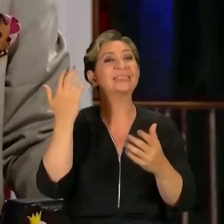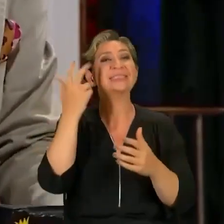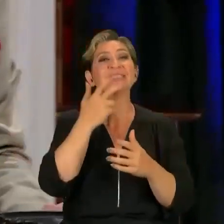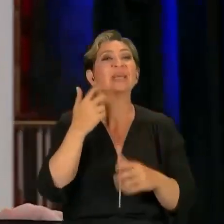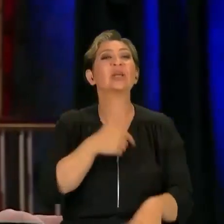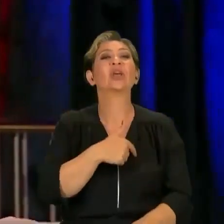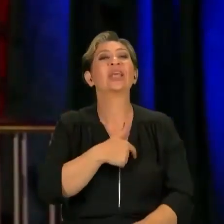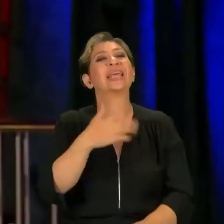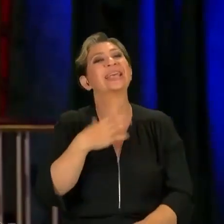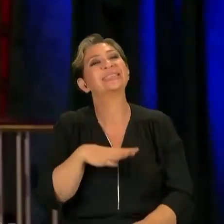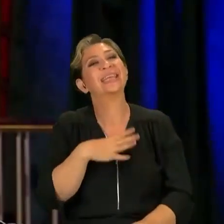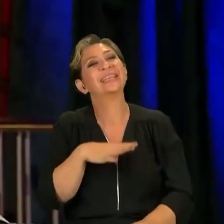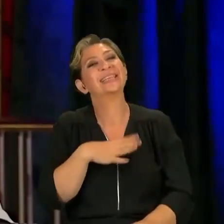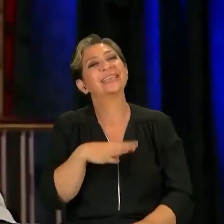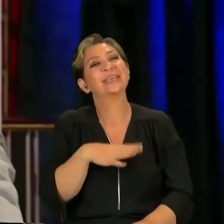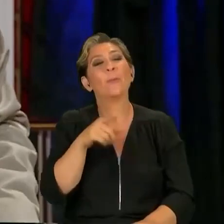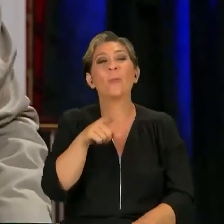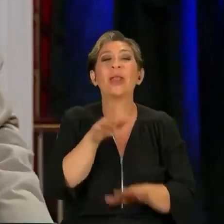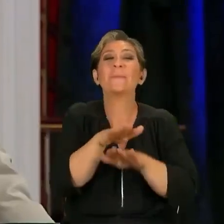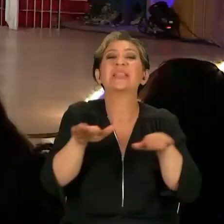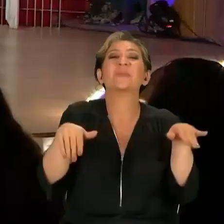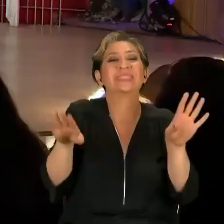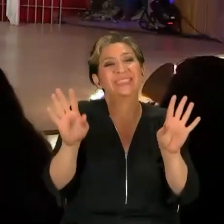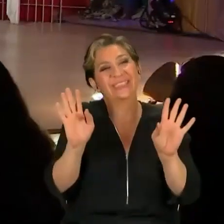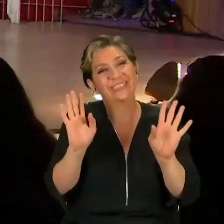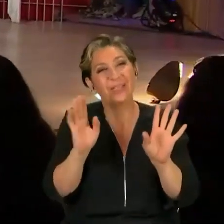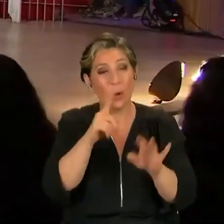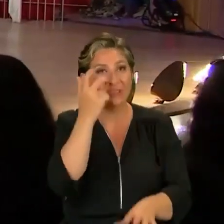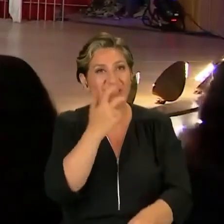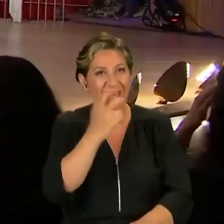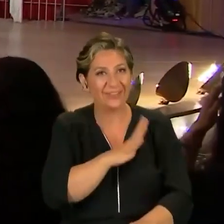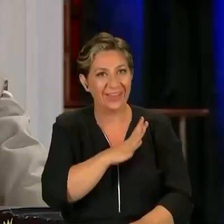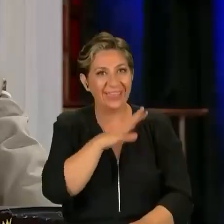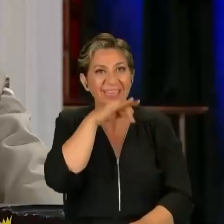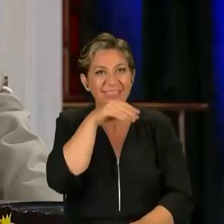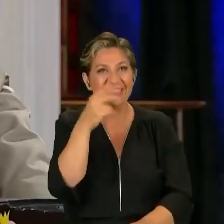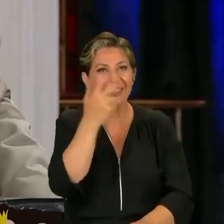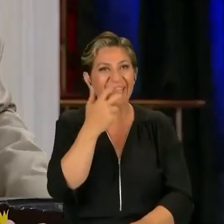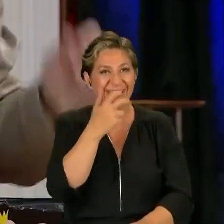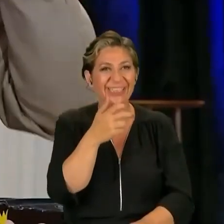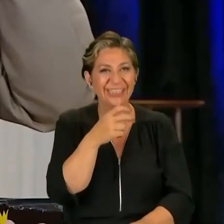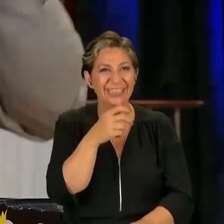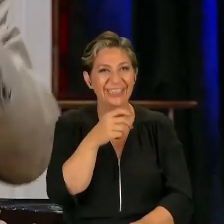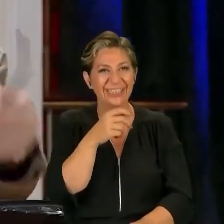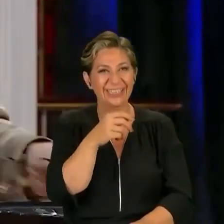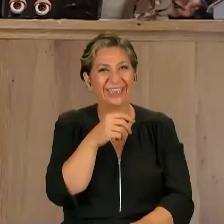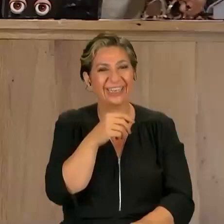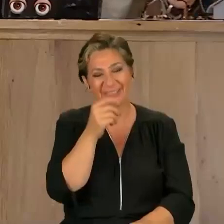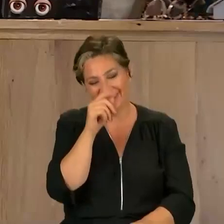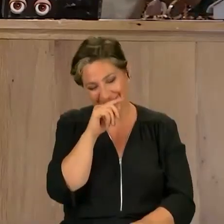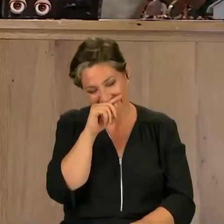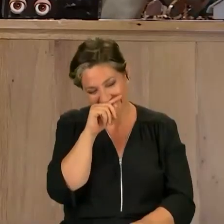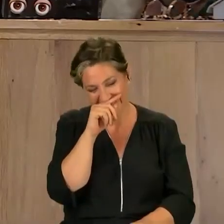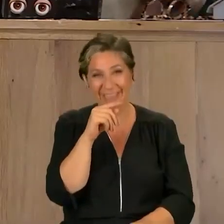şarkı. Gönül isterdi ki böyle bitmesin. Öyle bir şarkı vardır. Yaşlı şarkısıdır. Yani böyle yaşlı şarkısı değil ne mi?